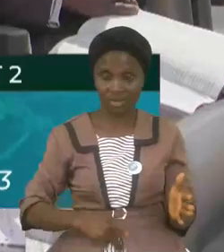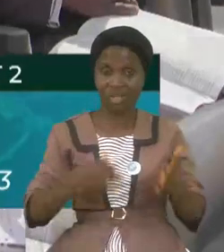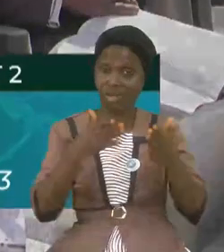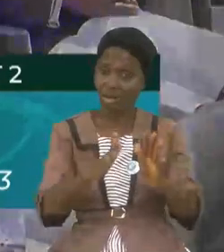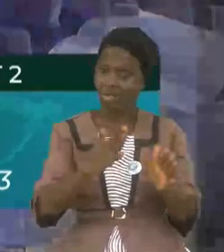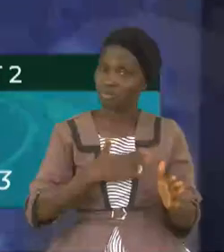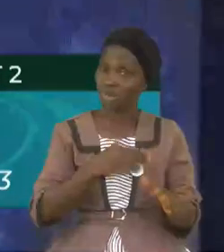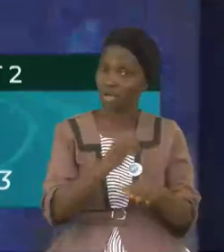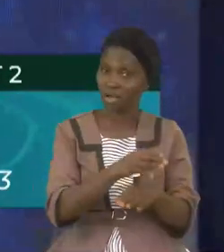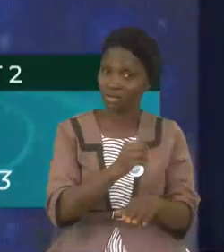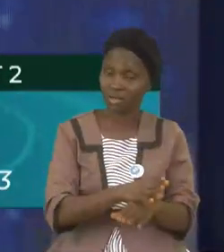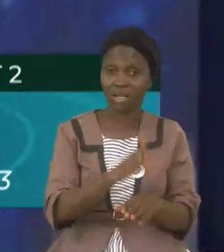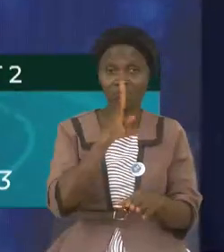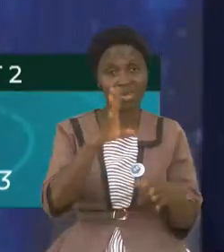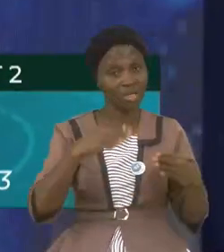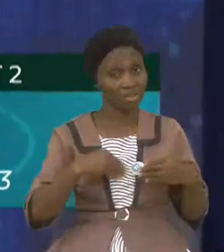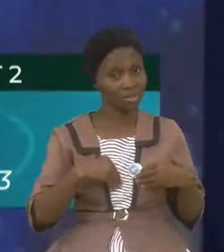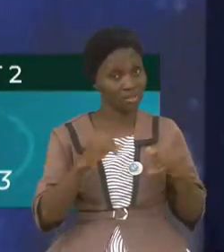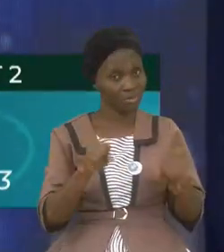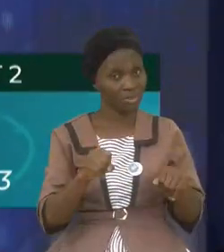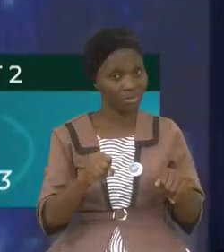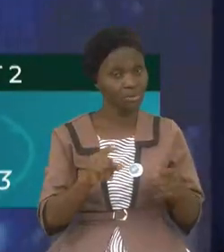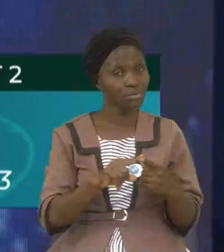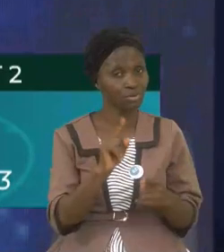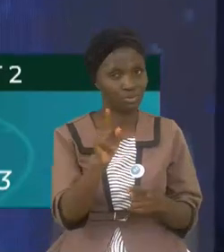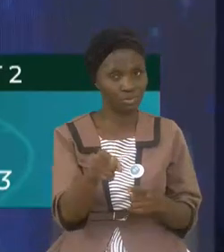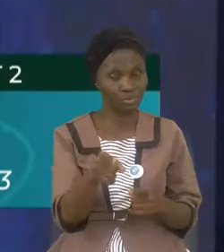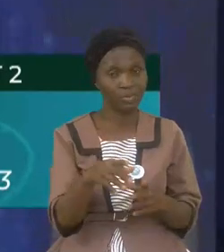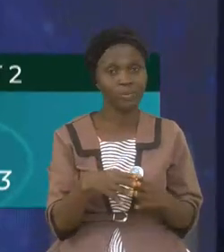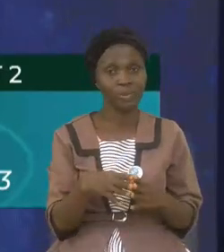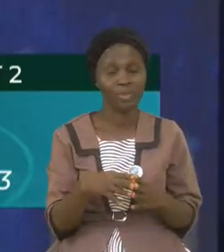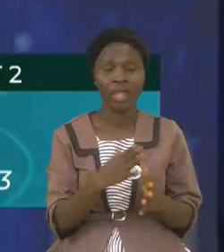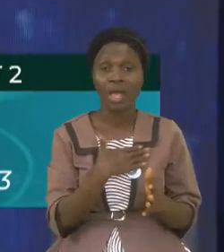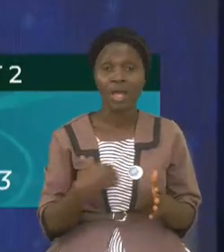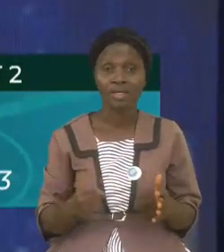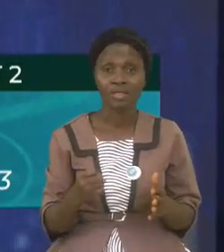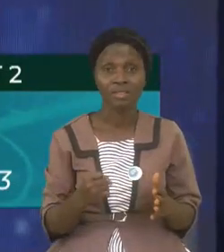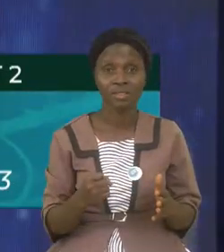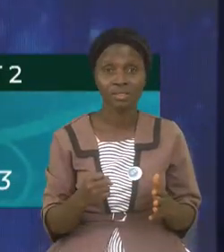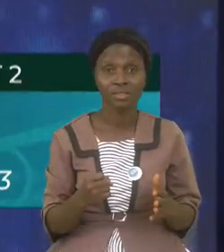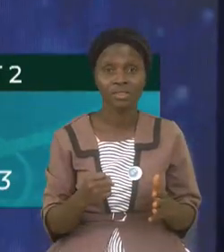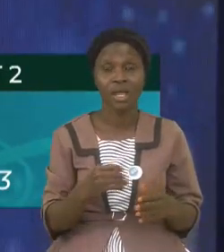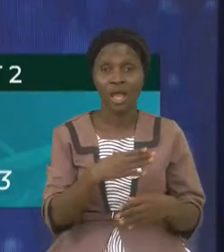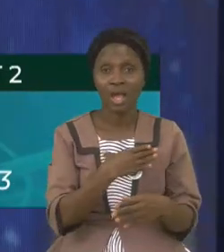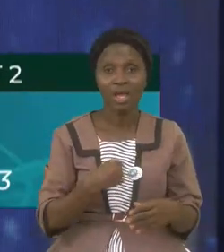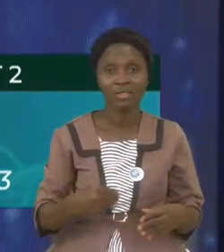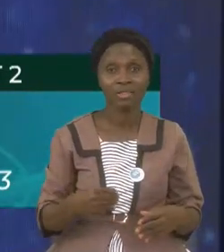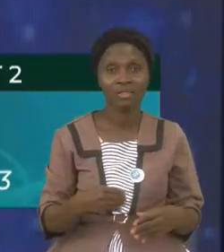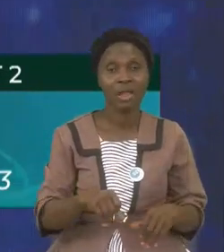c'est pourquoi, ô roi, puisse mon conseil te plaire.